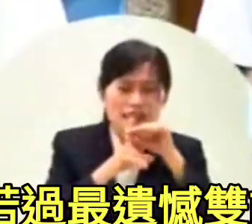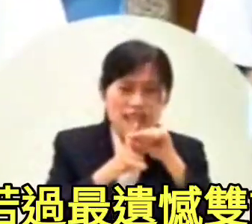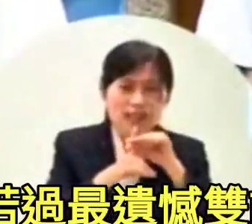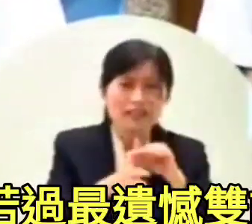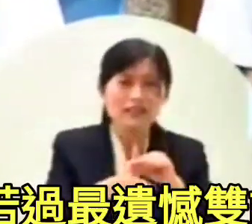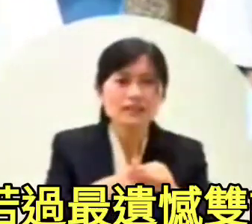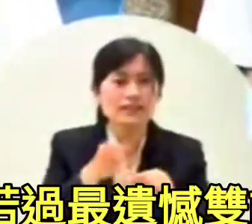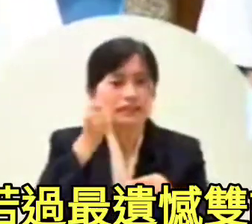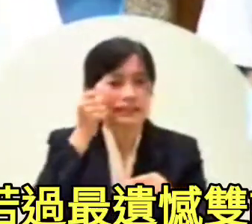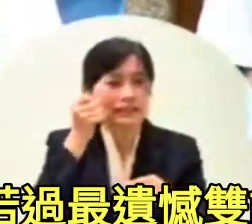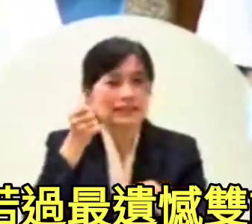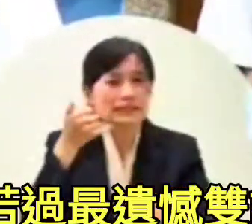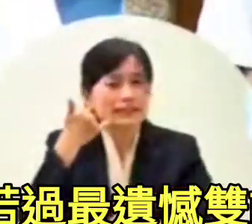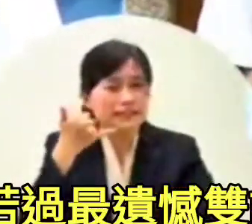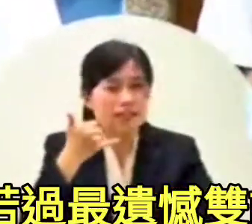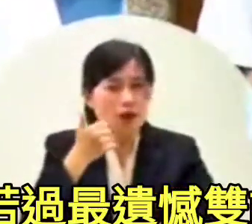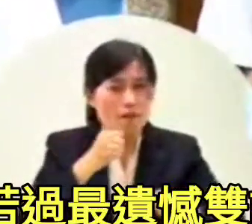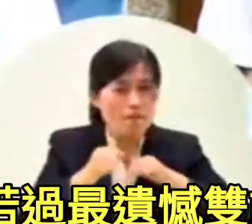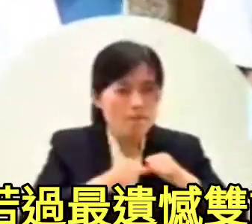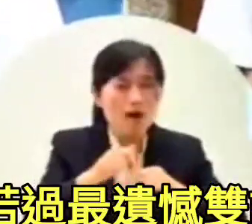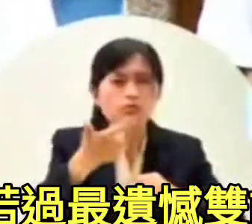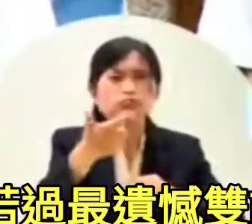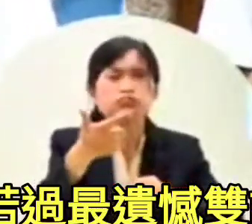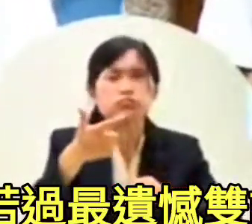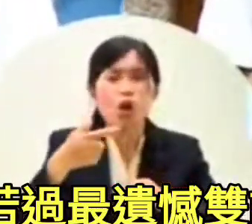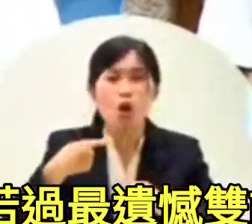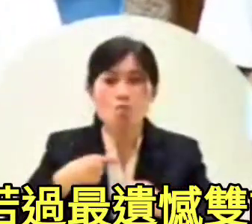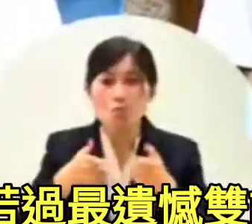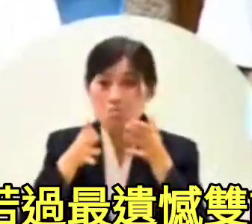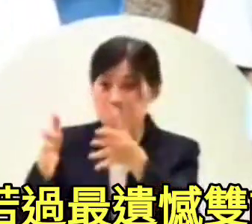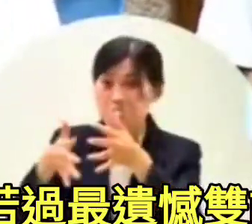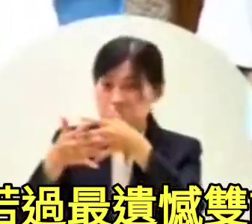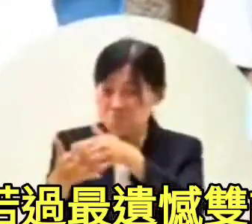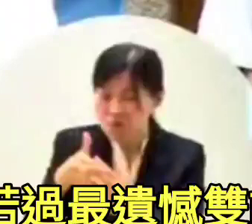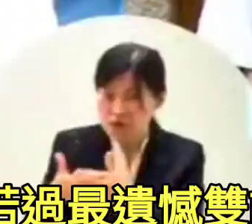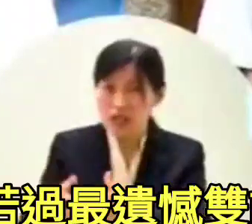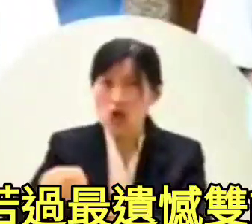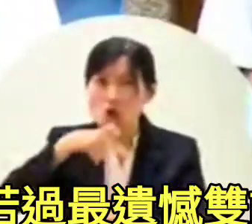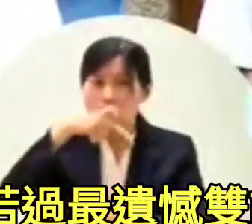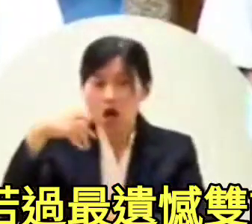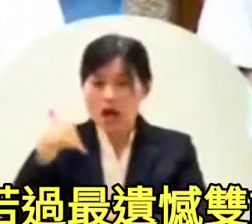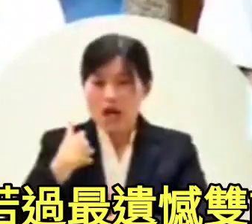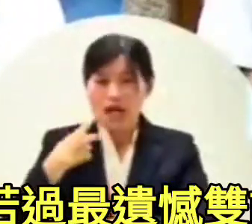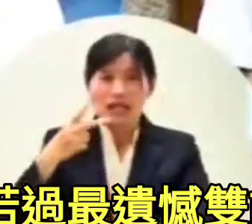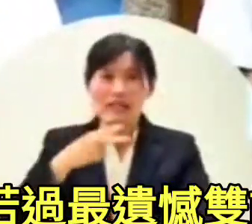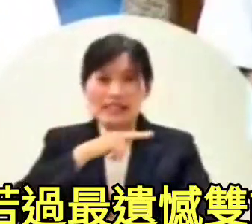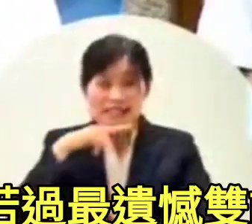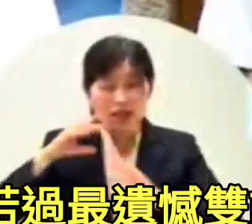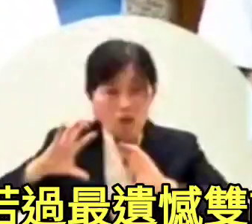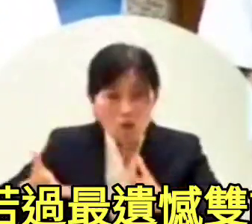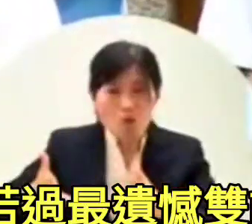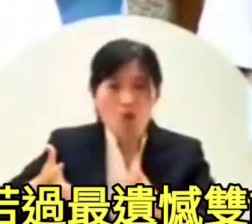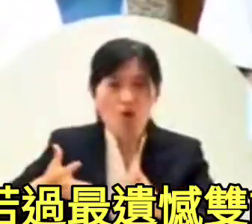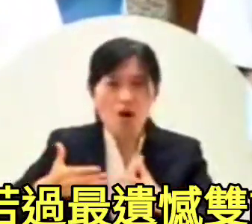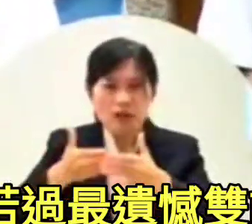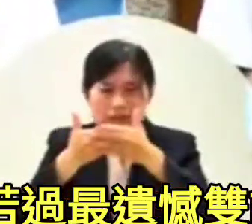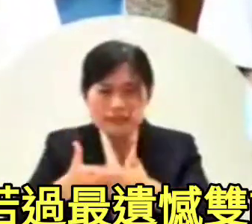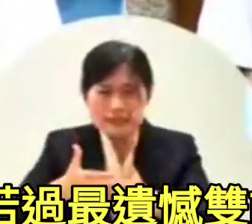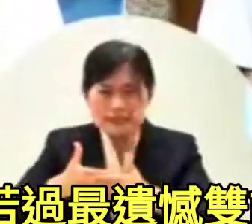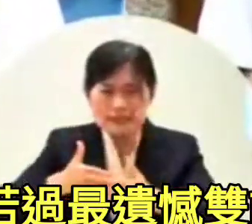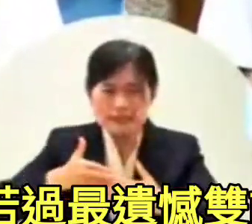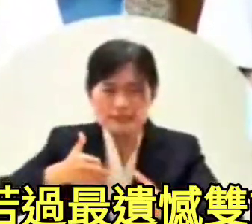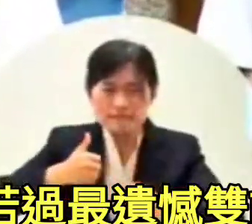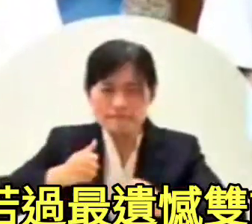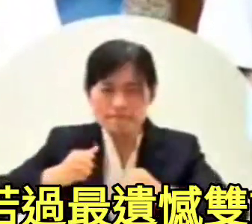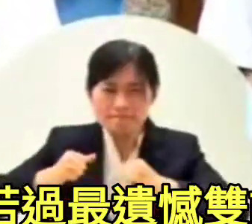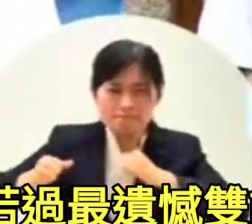子弟是直接要面临到美国、英国、大陆、日本的竞争。所以我觉得高雄未来前途唯一的机会，唯